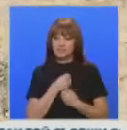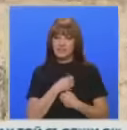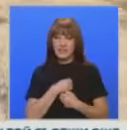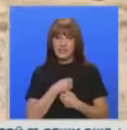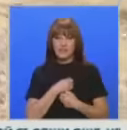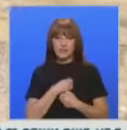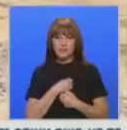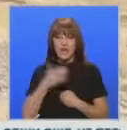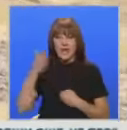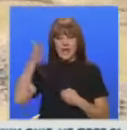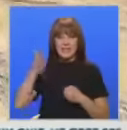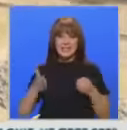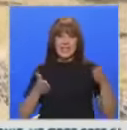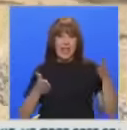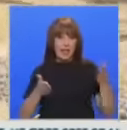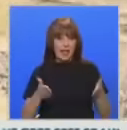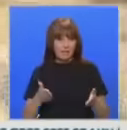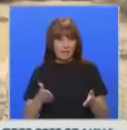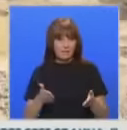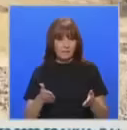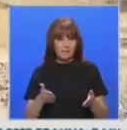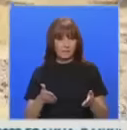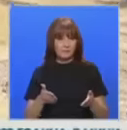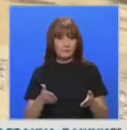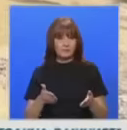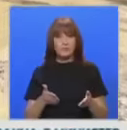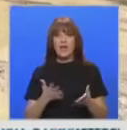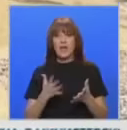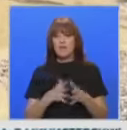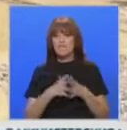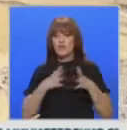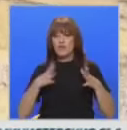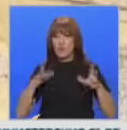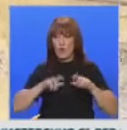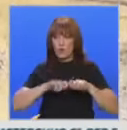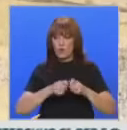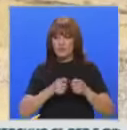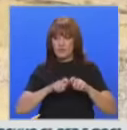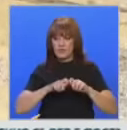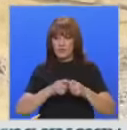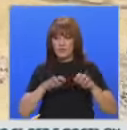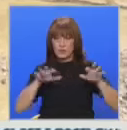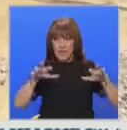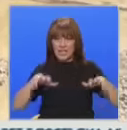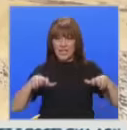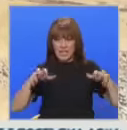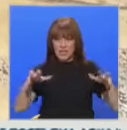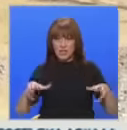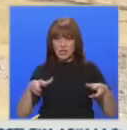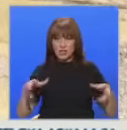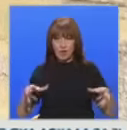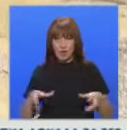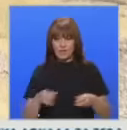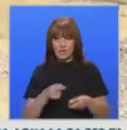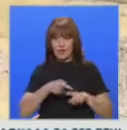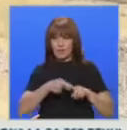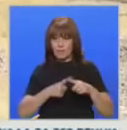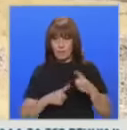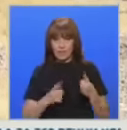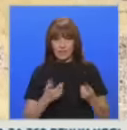Значи стената е компрометирана много. Изровена е на много места, почти до